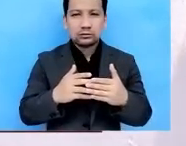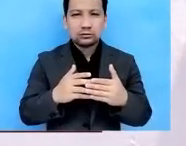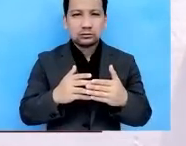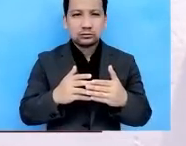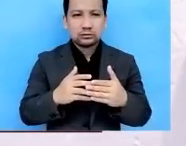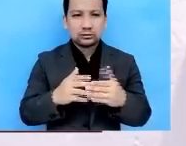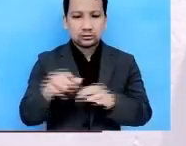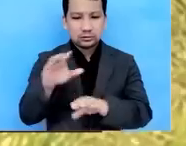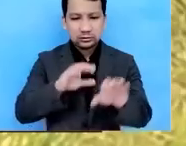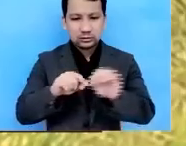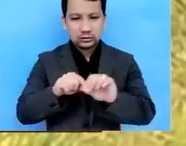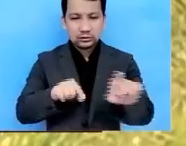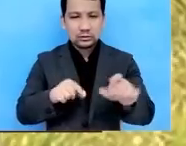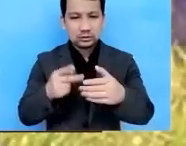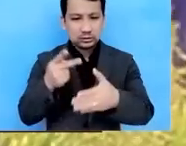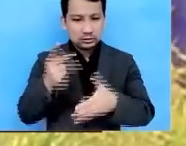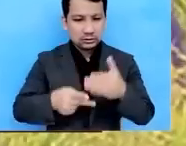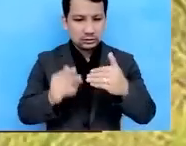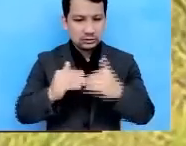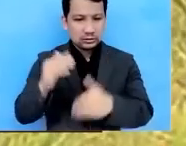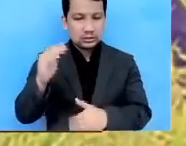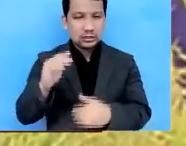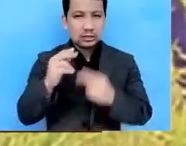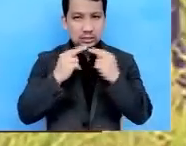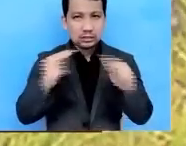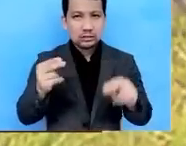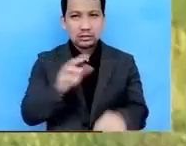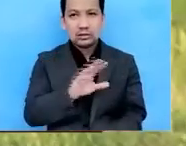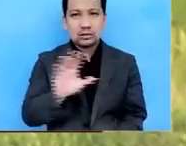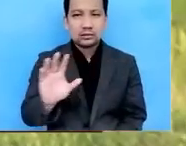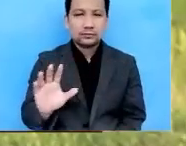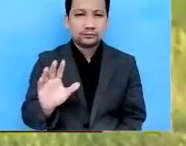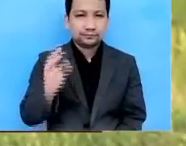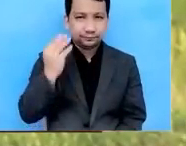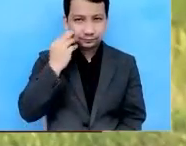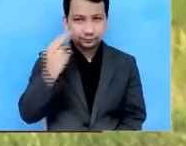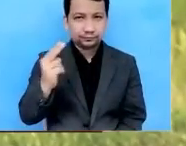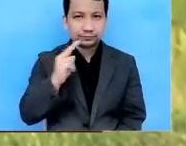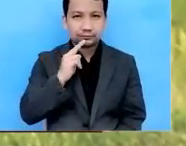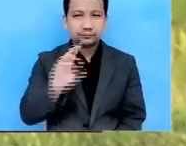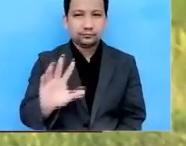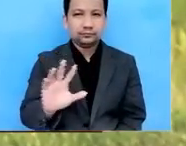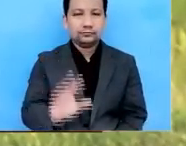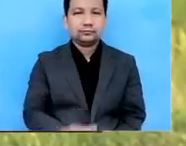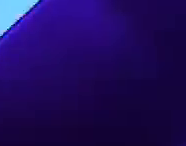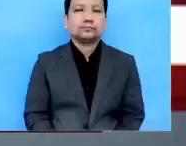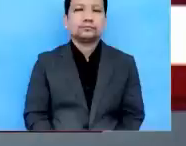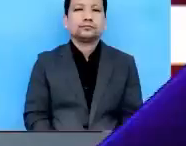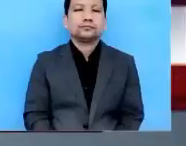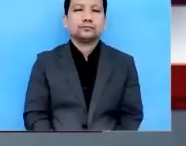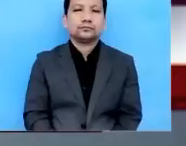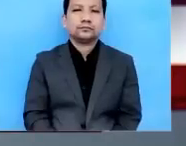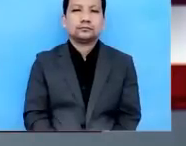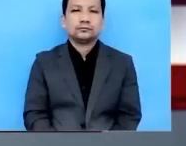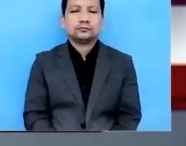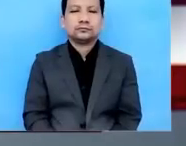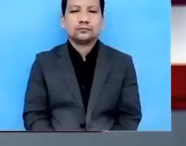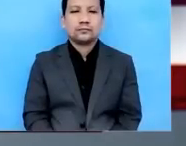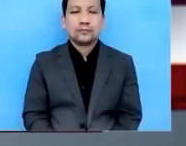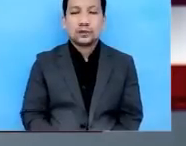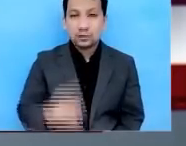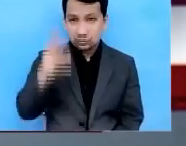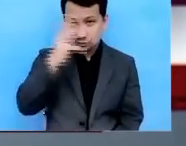its prices again. Nagbabalita mula sa Frontline, Maricel Halili, News 5. Nangangamba ang